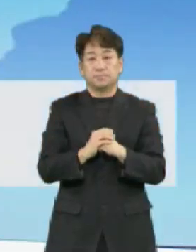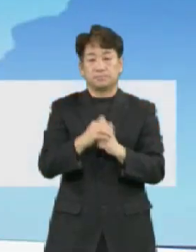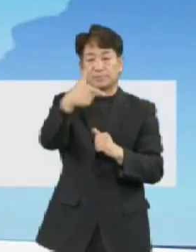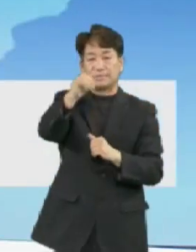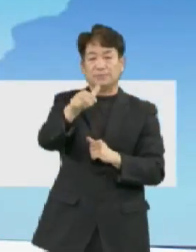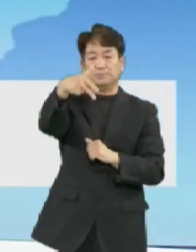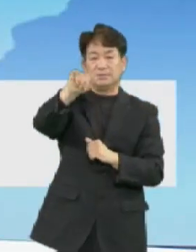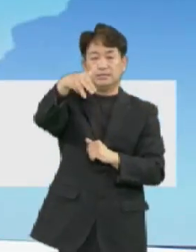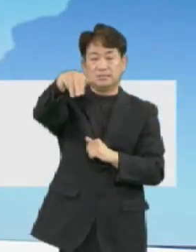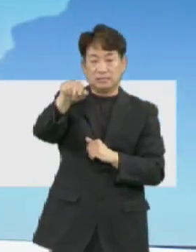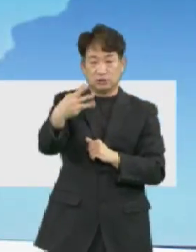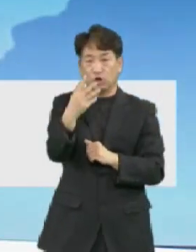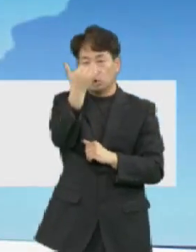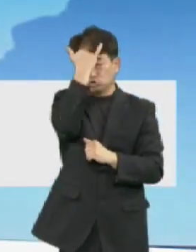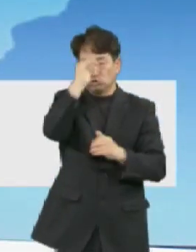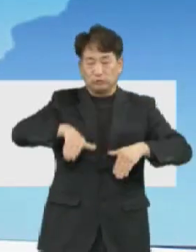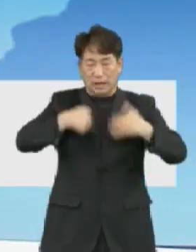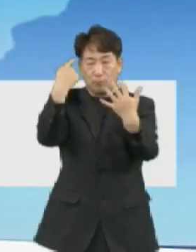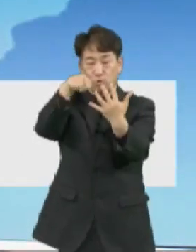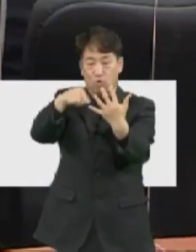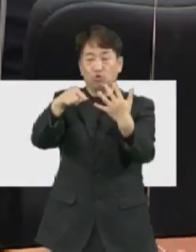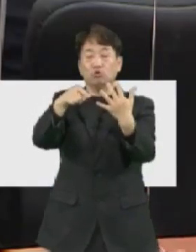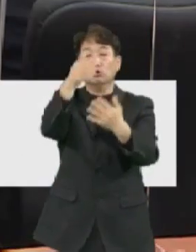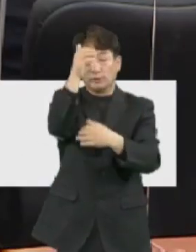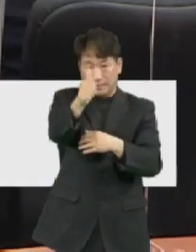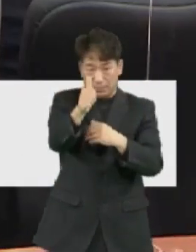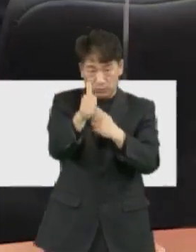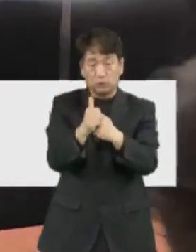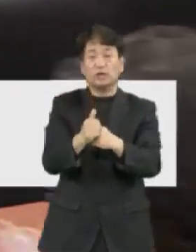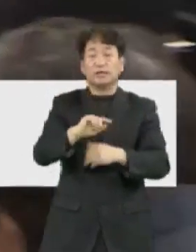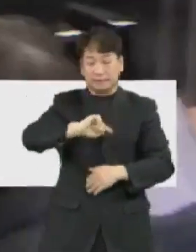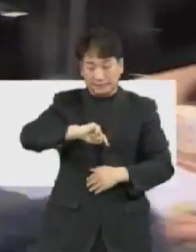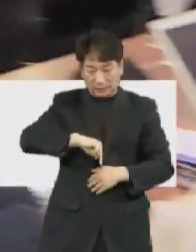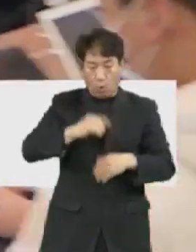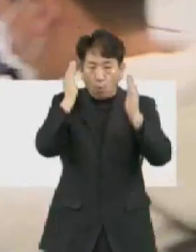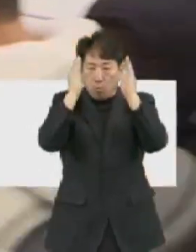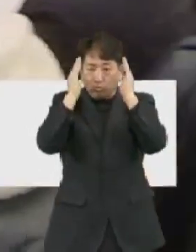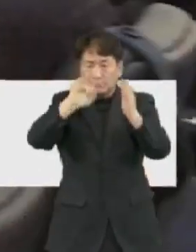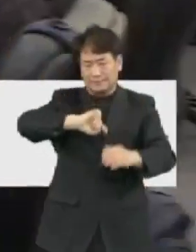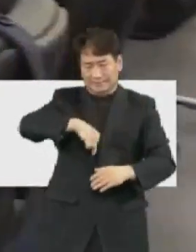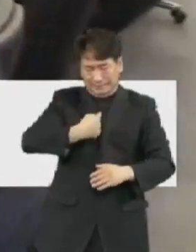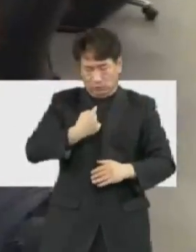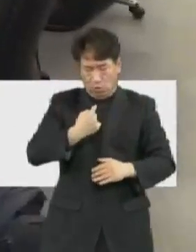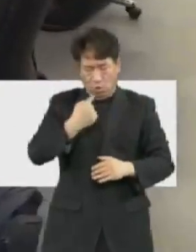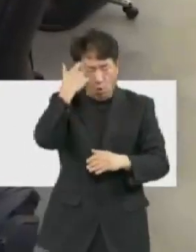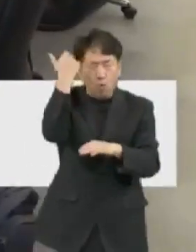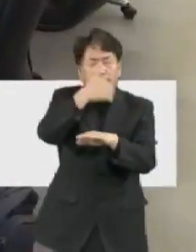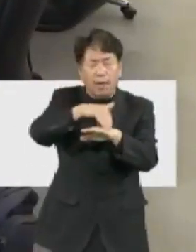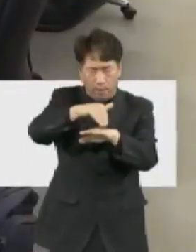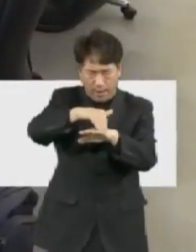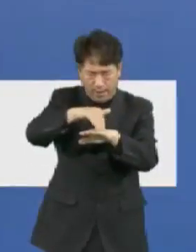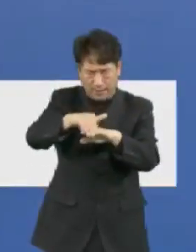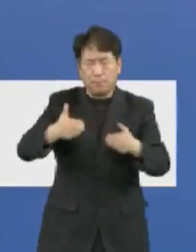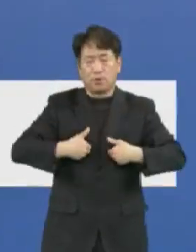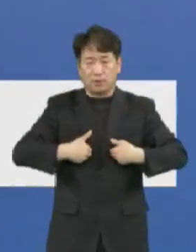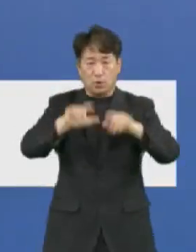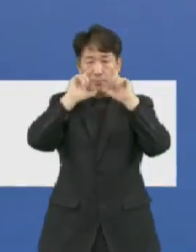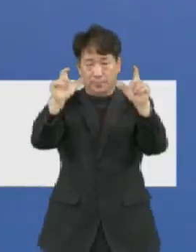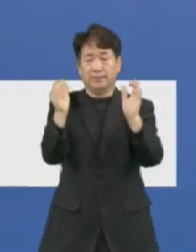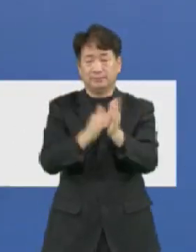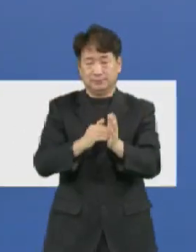김지철 충남교육감 은 앞으로 학생들은 학습 대상 이 아닌 주체 로써 자신만의 교육과정 을 설계 할 것이라고